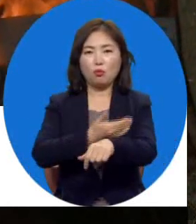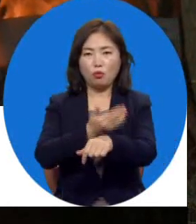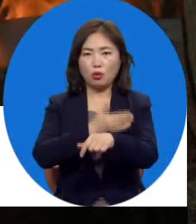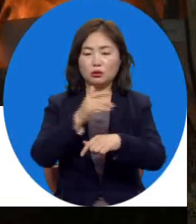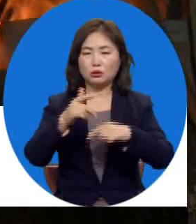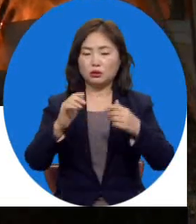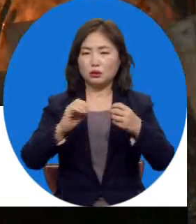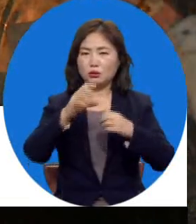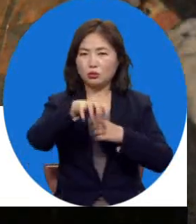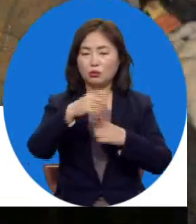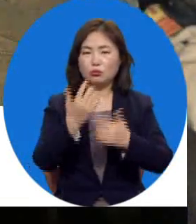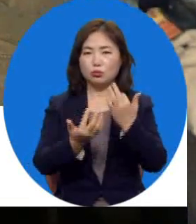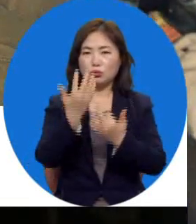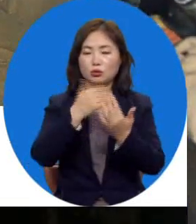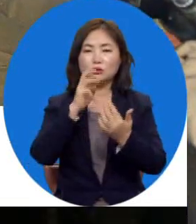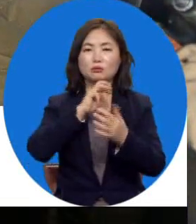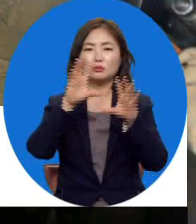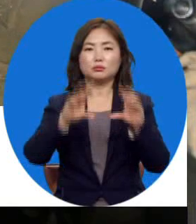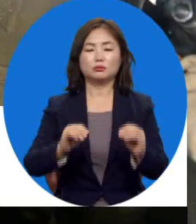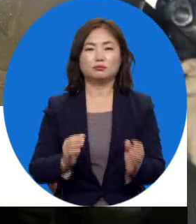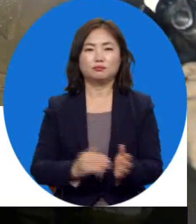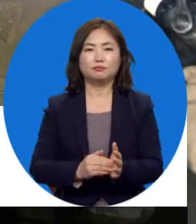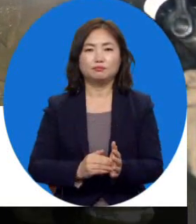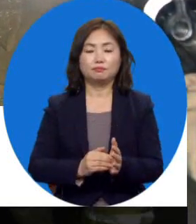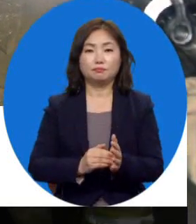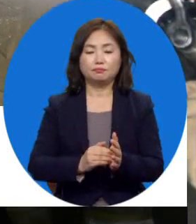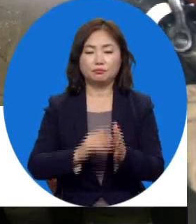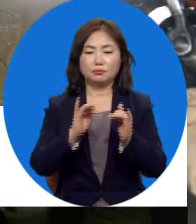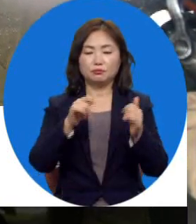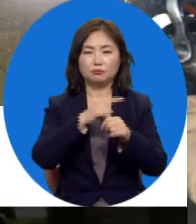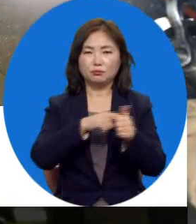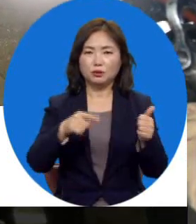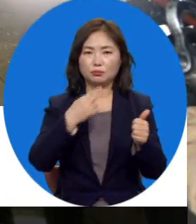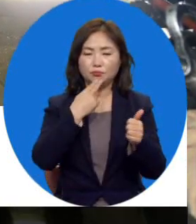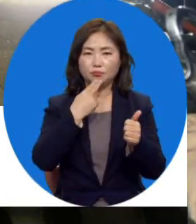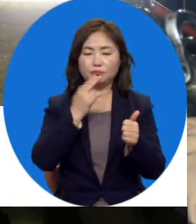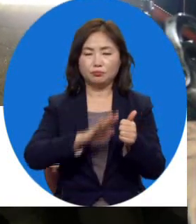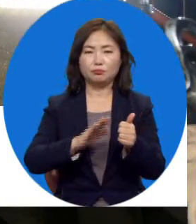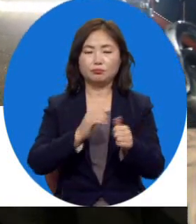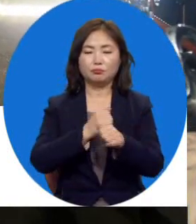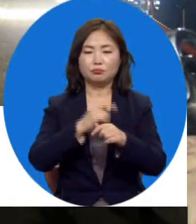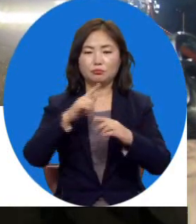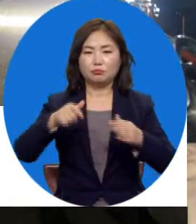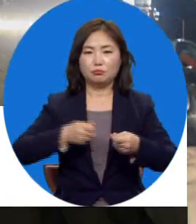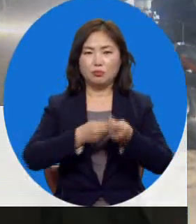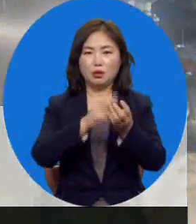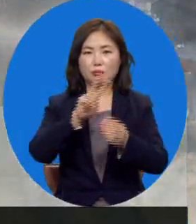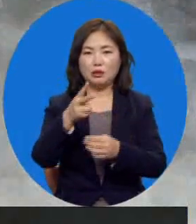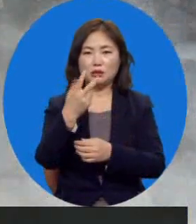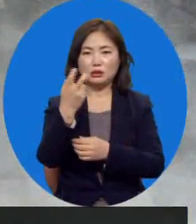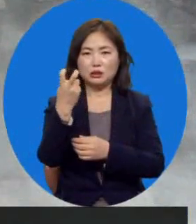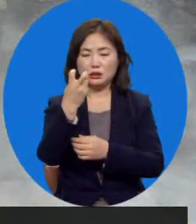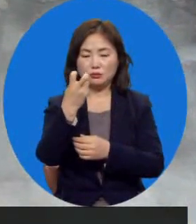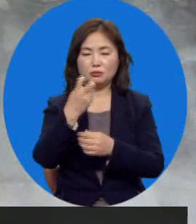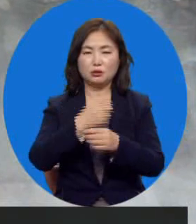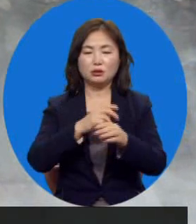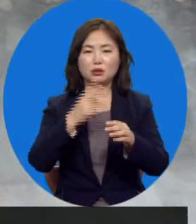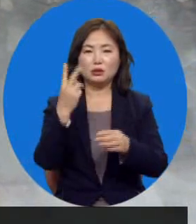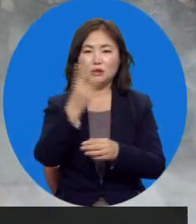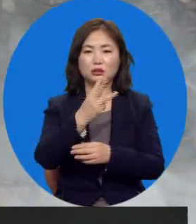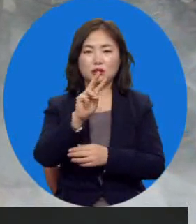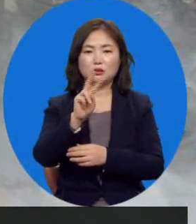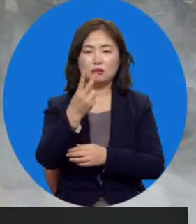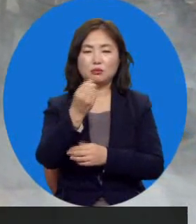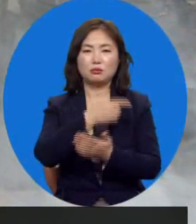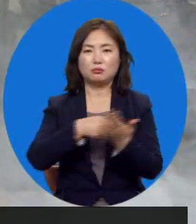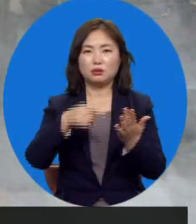목공예 작업장에서 불이 나 30분 만에 꺼졌습니다. 인명피해는 없었지만 내부 120제곱미터가 불에 타 2,300만 원의